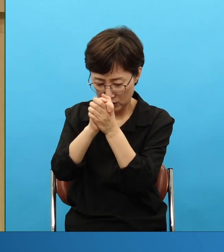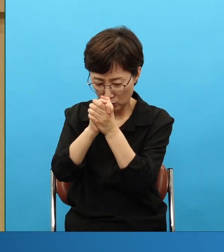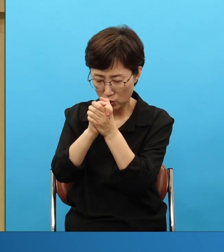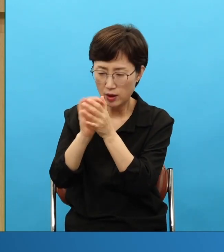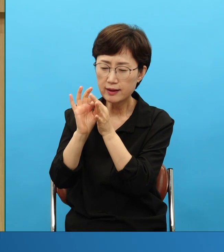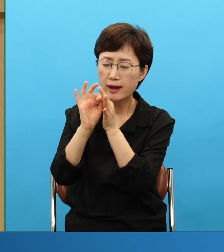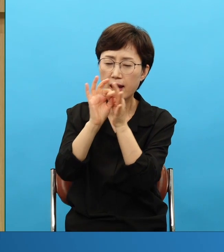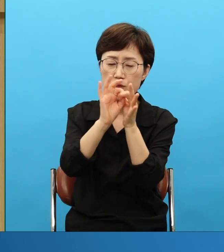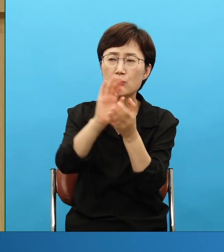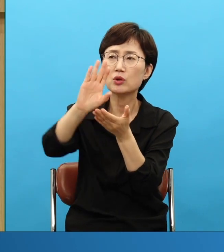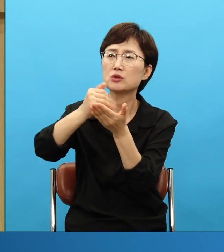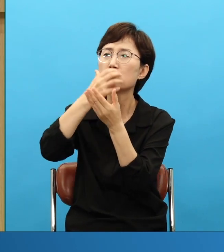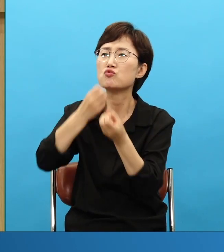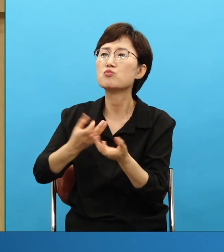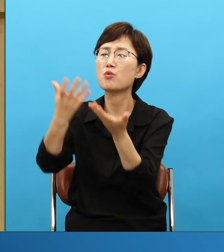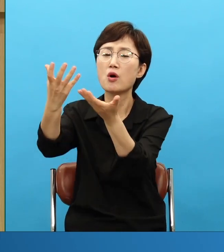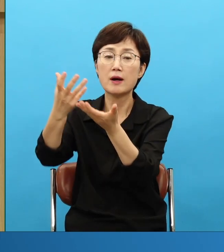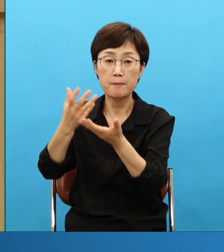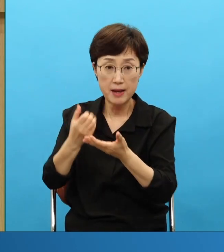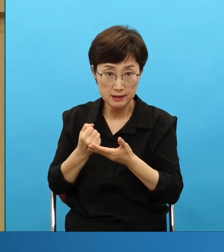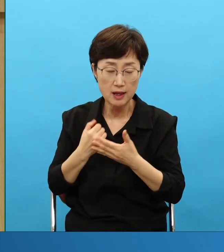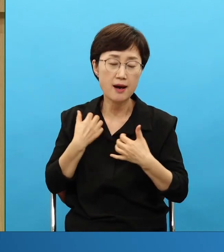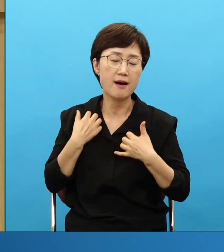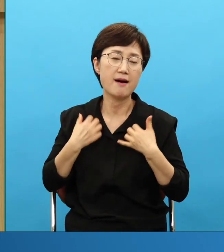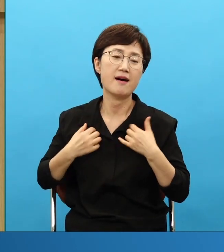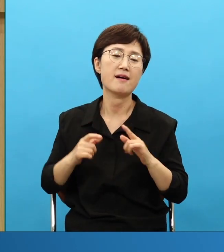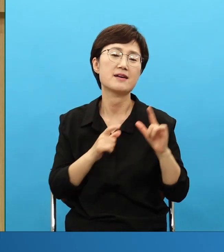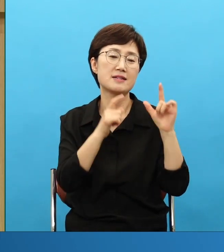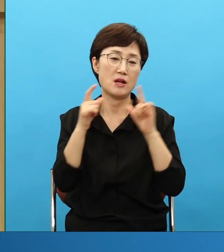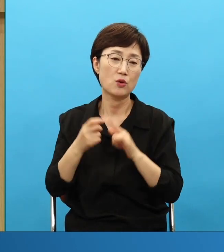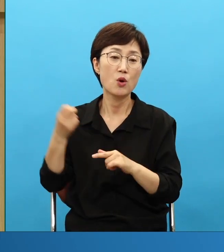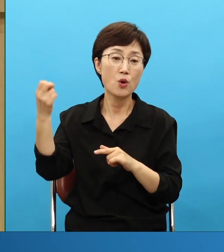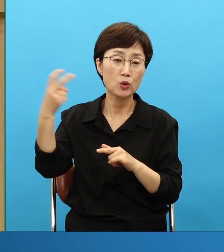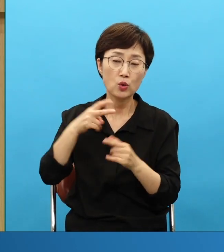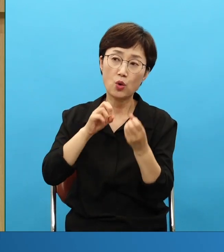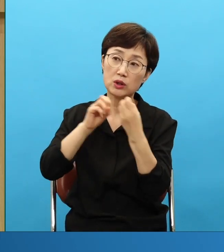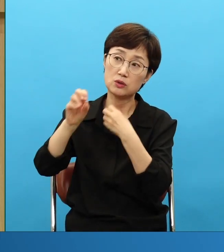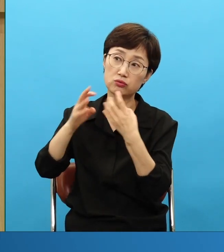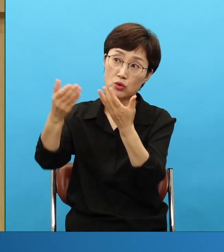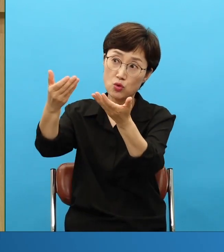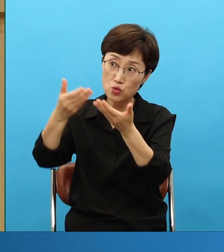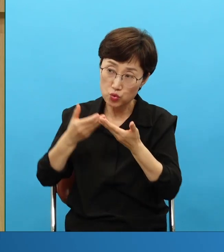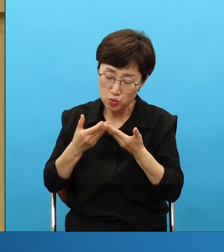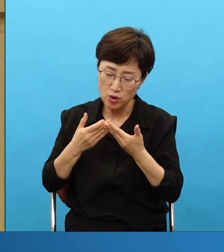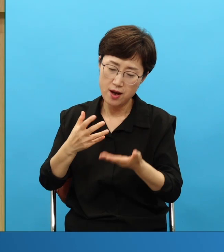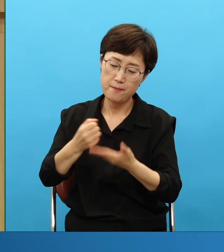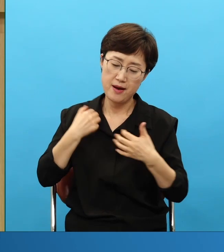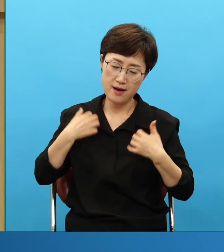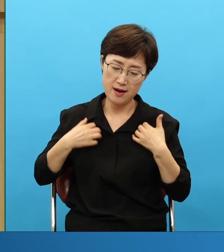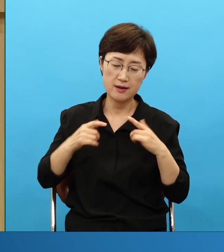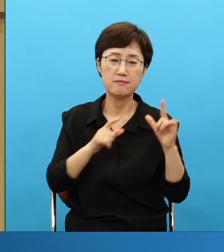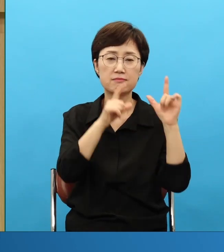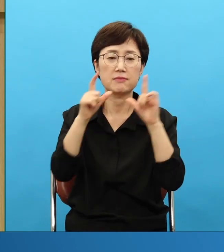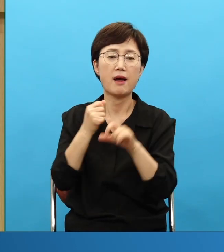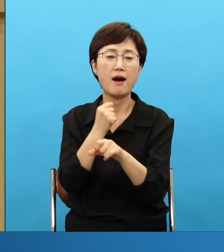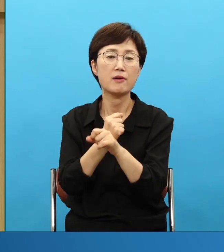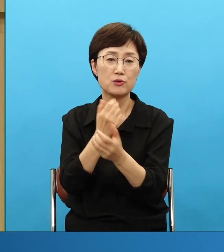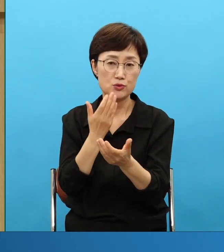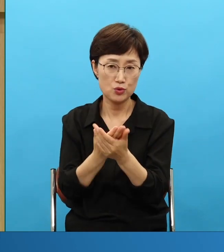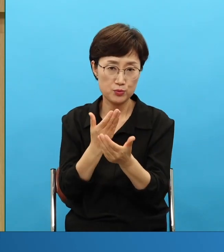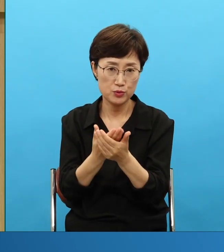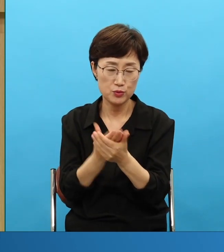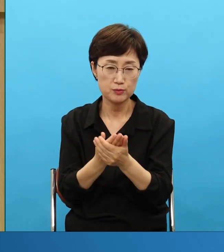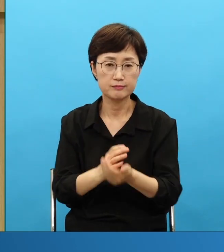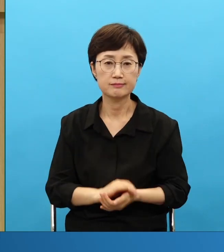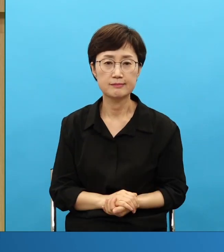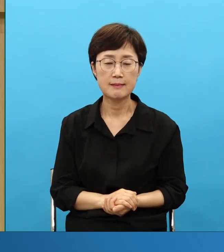하시고 우리를 위해 예배하신 절대 응답을 누리게 하소서. Thank you, Lord, you chose us as your evangelism disciple. May we